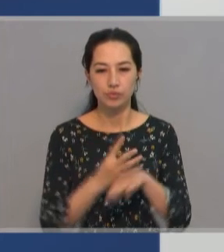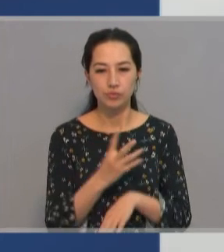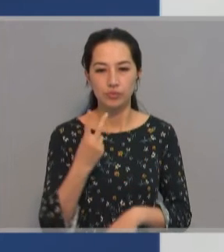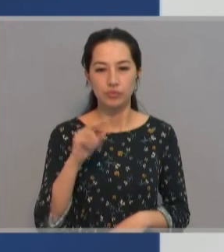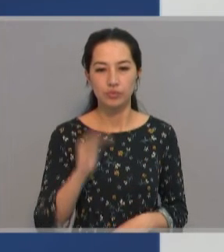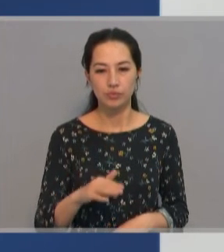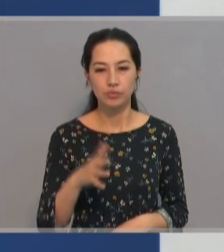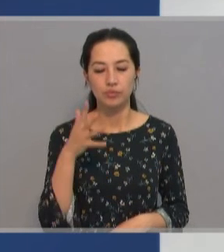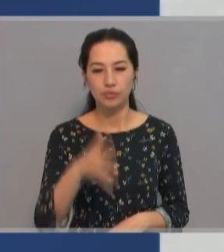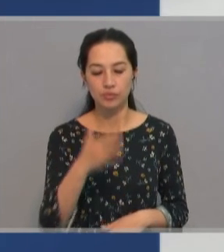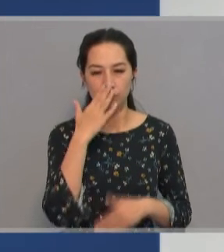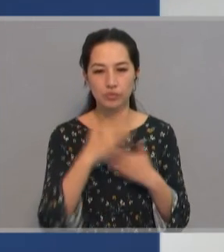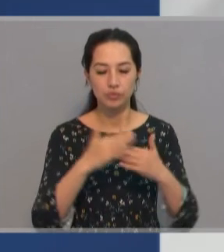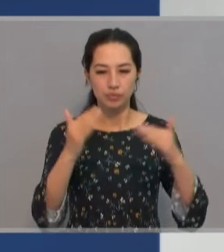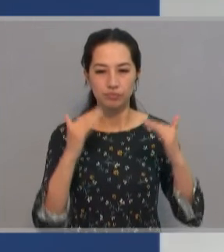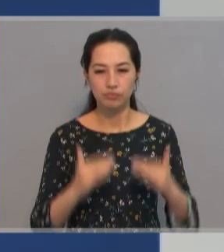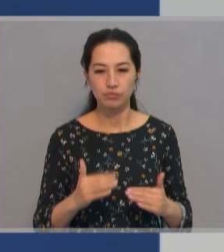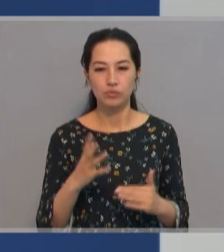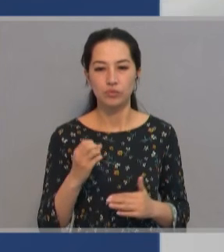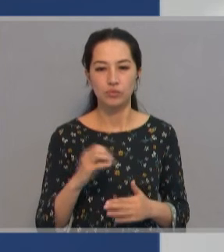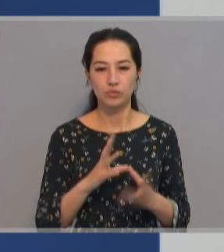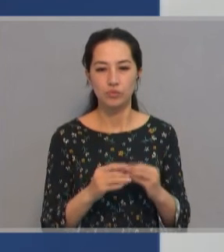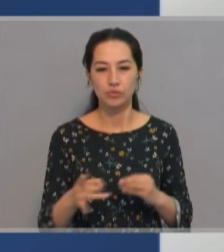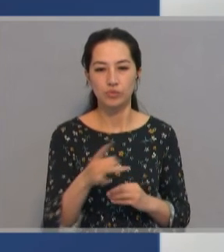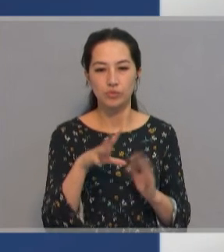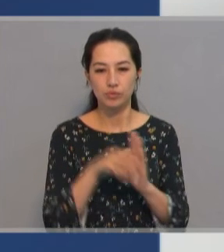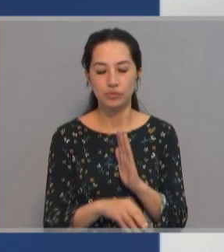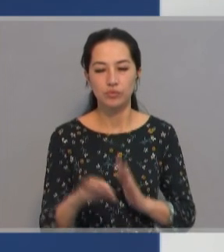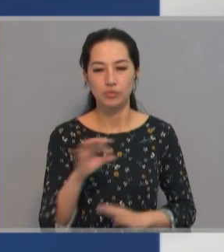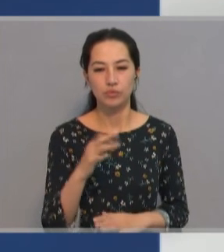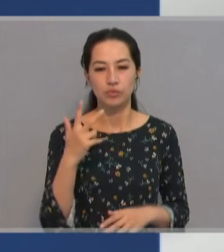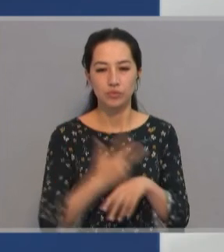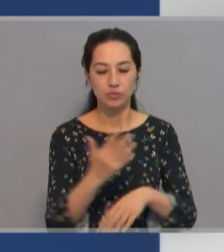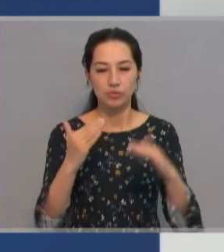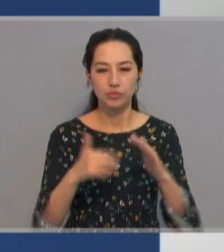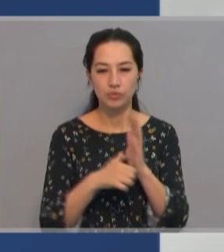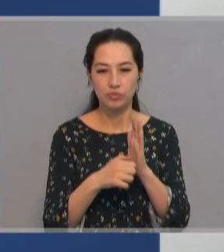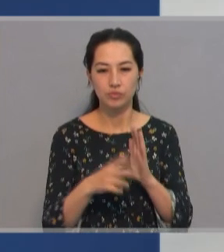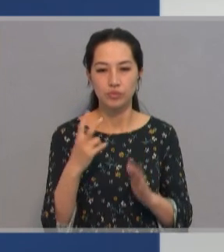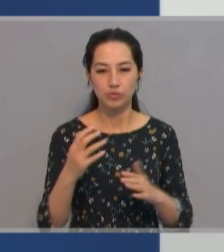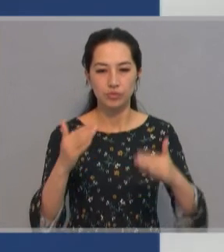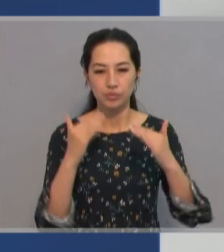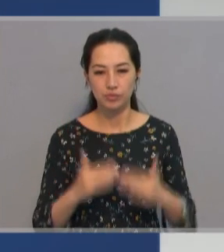20 мыңнан 5 мың адамға төмендетуді тапсырды. Өңірлердегі өкілдер саны 3 есе төмендеп 600-ден 200